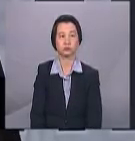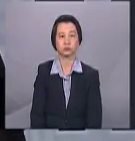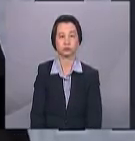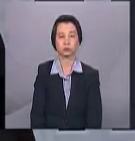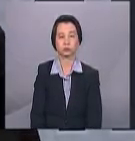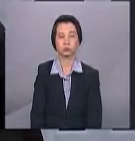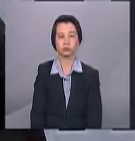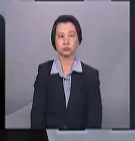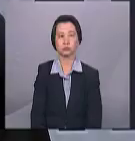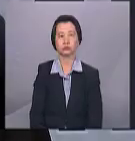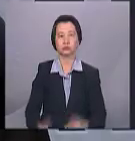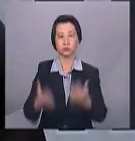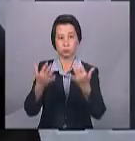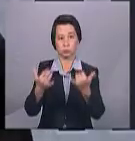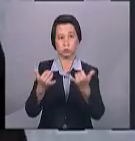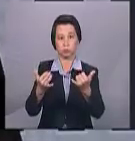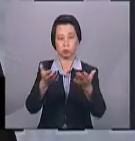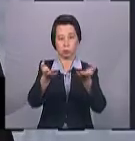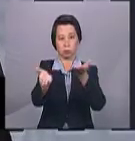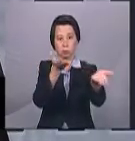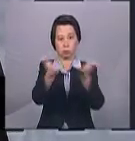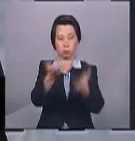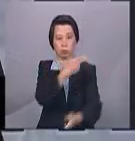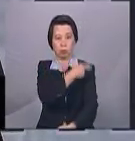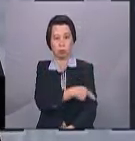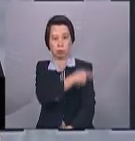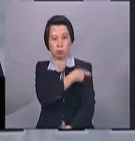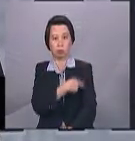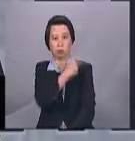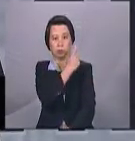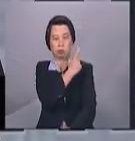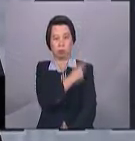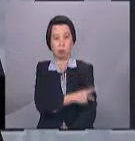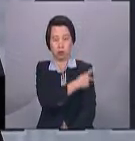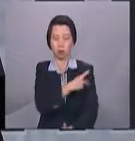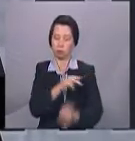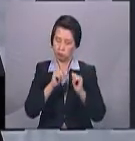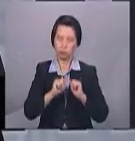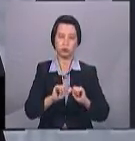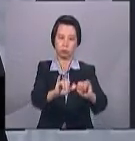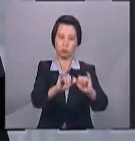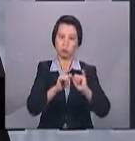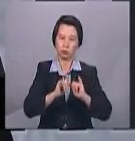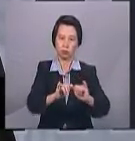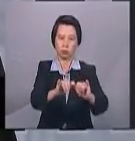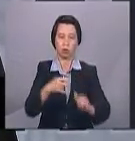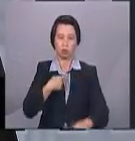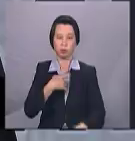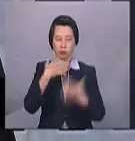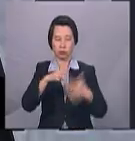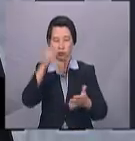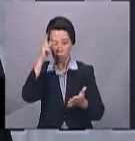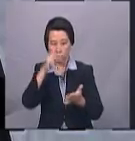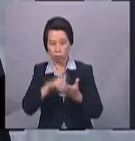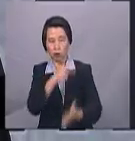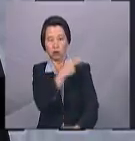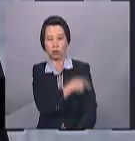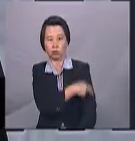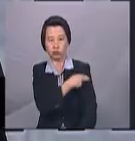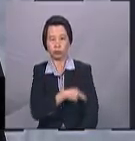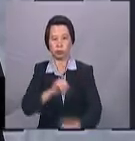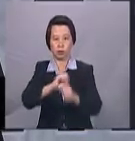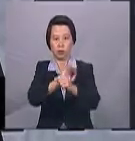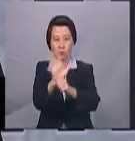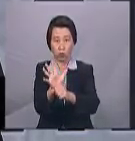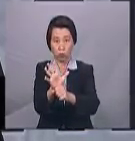Jadi sekarang ni perkhidmatan di hospital dan klinik masih berterusan. Jadi kita telah kenal pasti hospital COVID